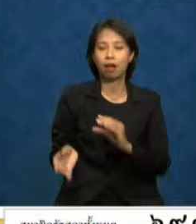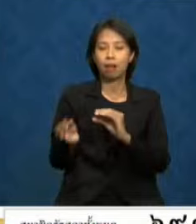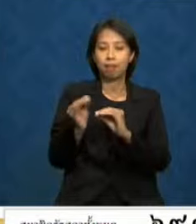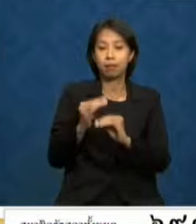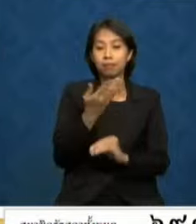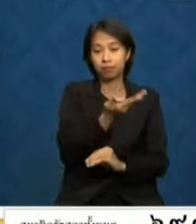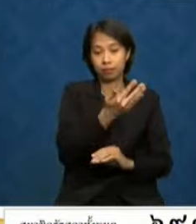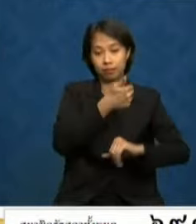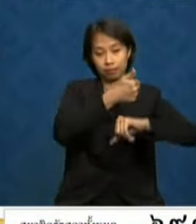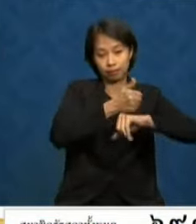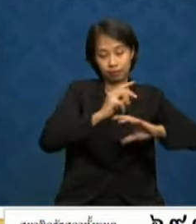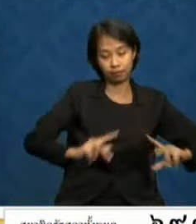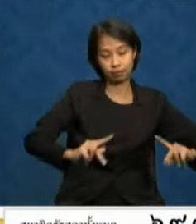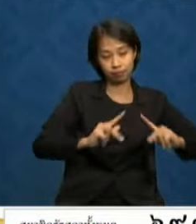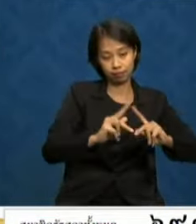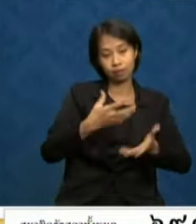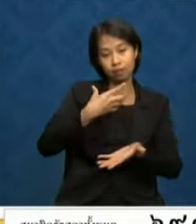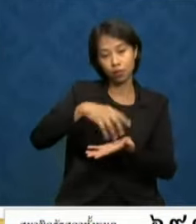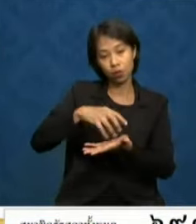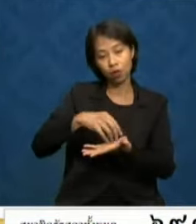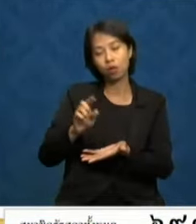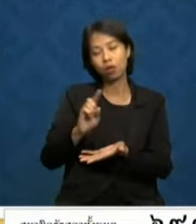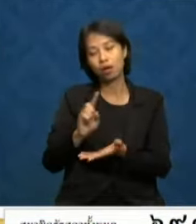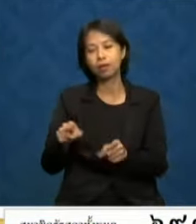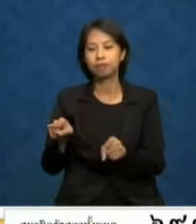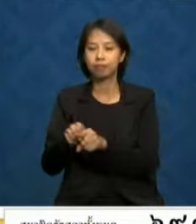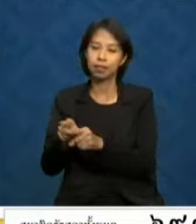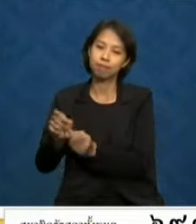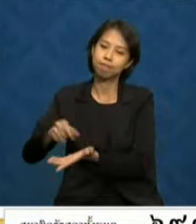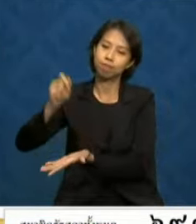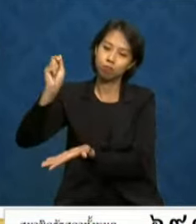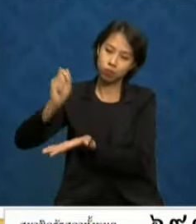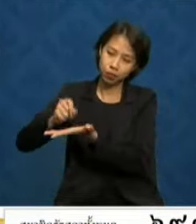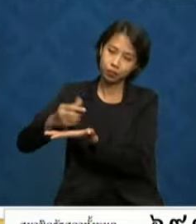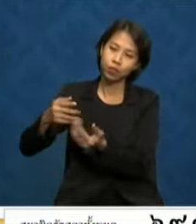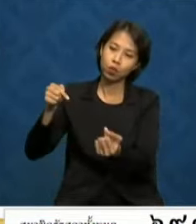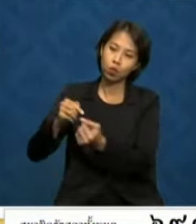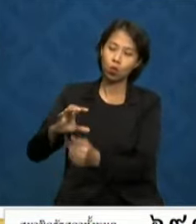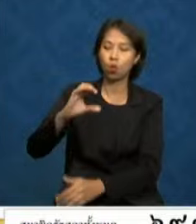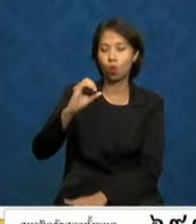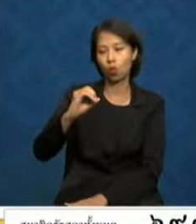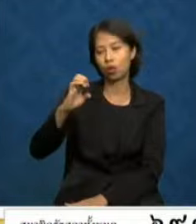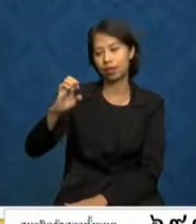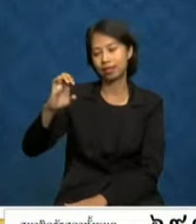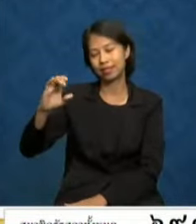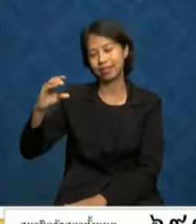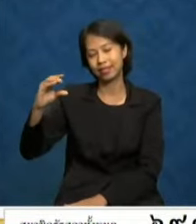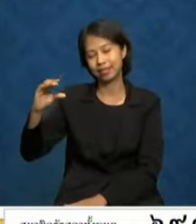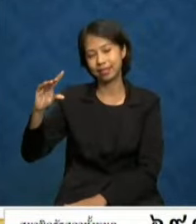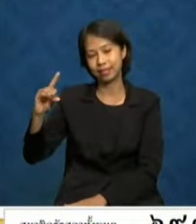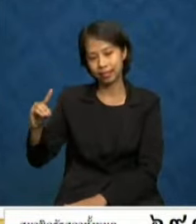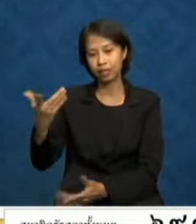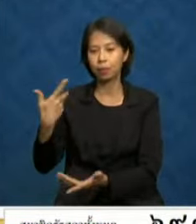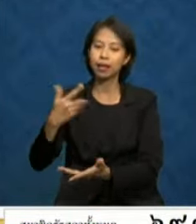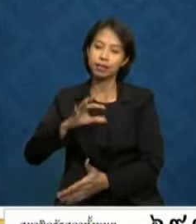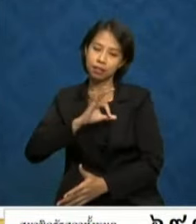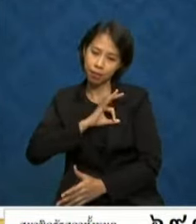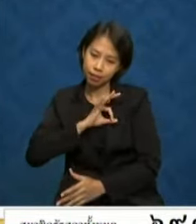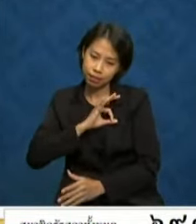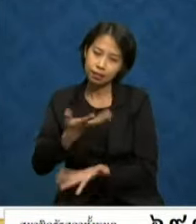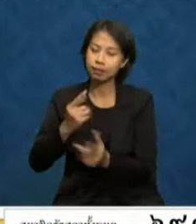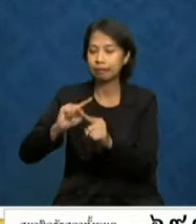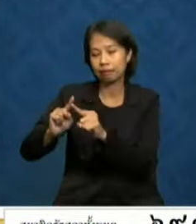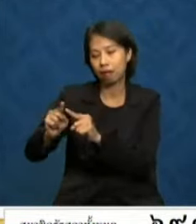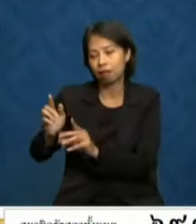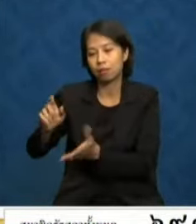ระทรวงการต่างประเทศหรือท่านประธานก็คงทราบการไปลงนามใน OECD หรือการไปขอเป็นสมาชิก BRICS ไม่ใช่ BRIC